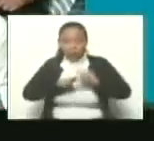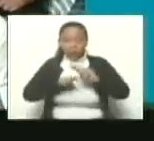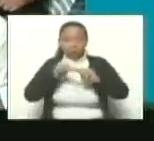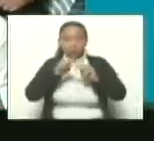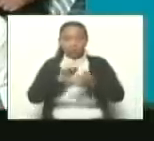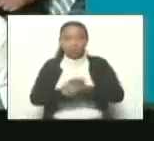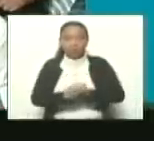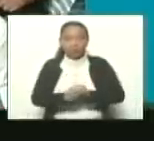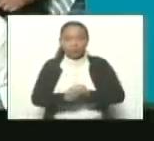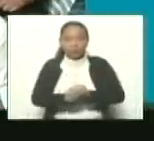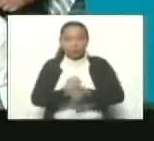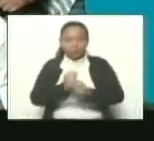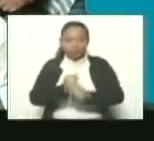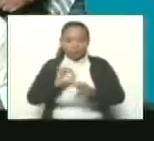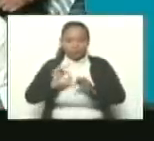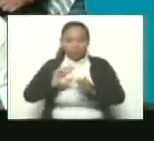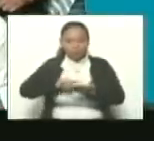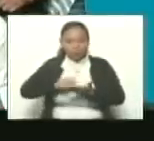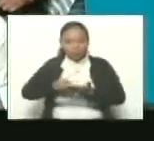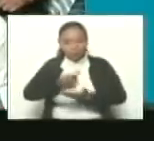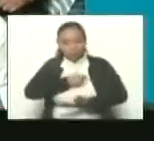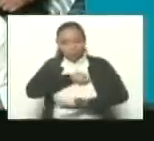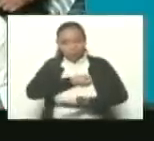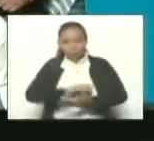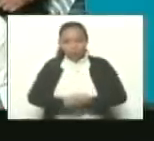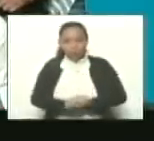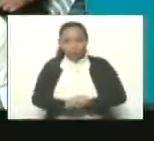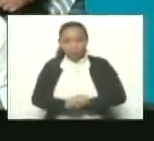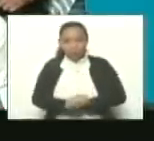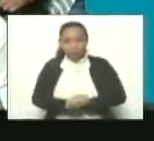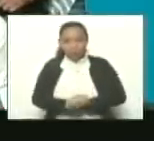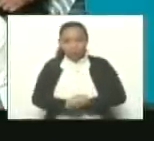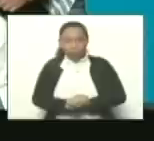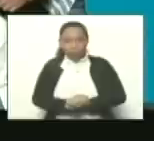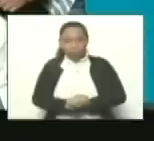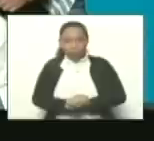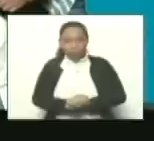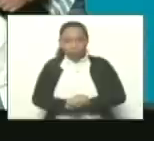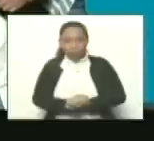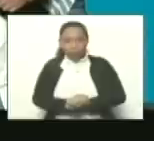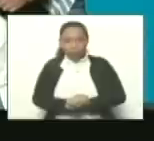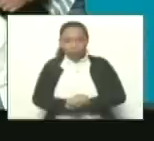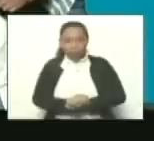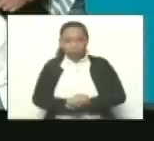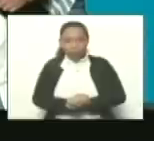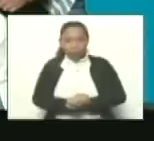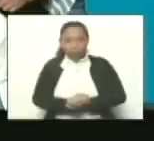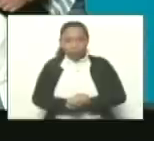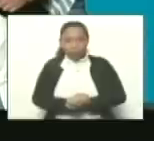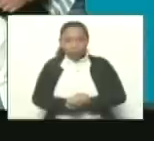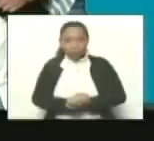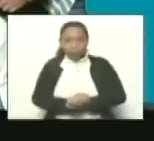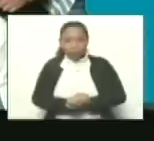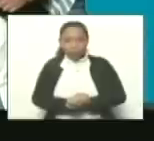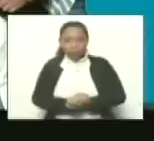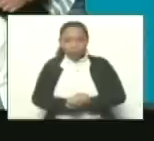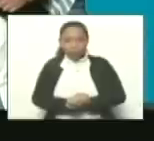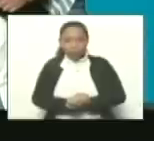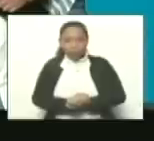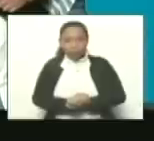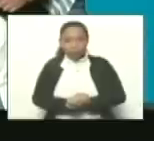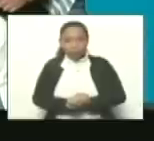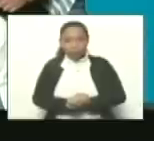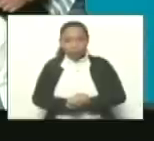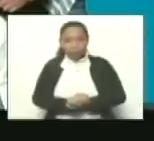لا نخاطب الشعوب العربية فقط ببرنامجكم ولكن نخاطب أيضا ملايين الفنزويليين واللاتينيين من